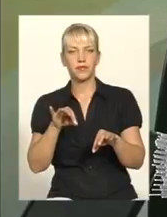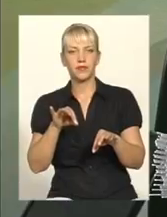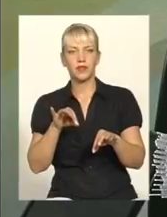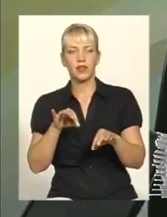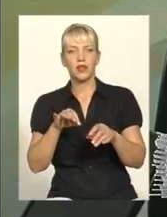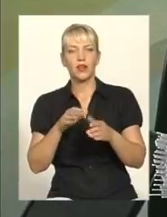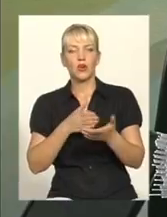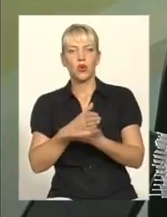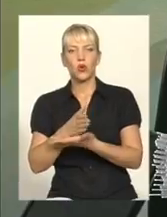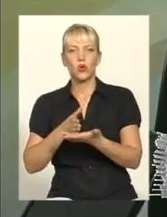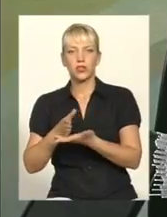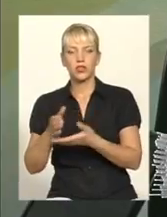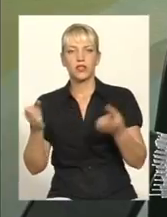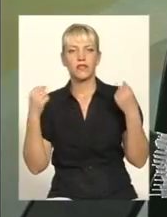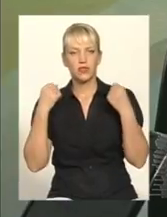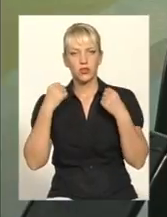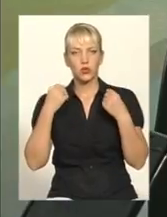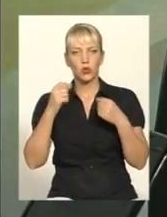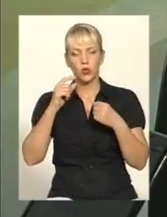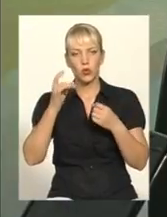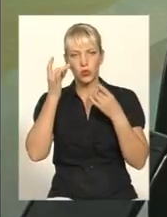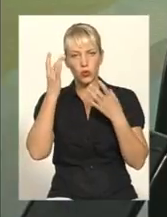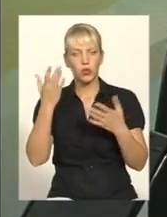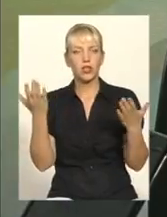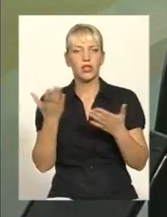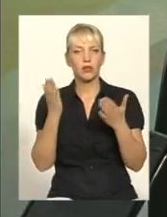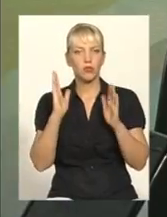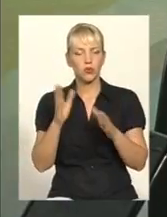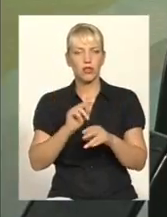скажімо, розділи фізкультури, які, за якими буде навчати дітей.